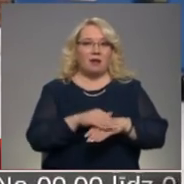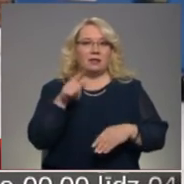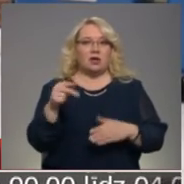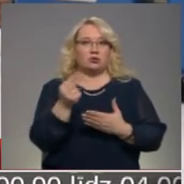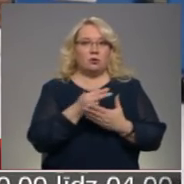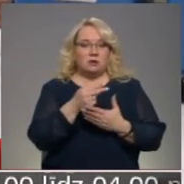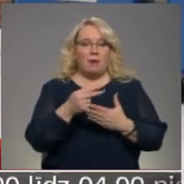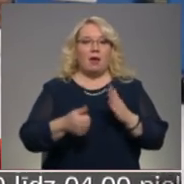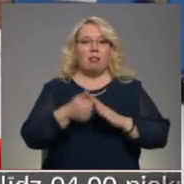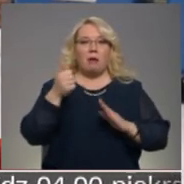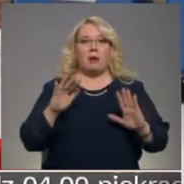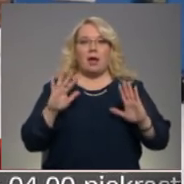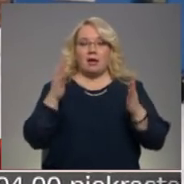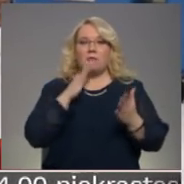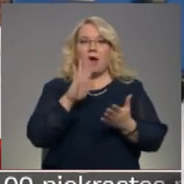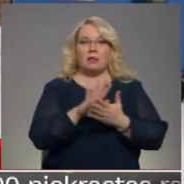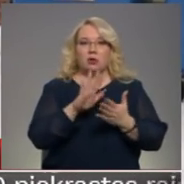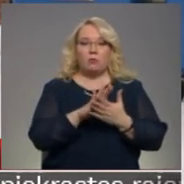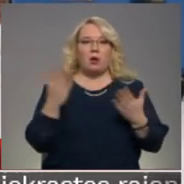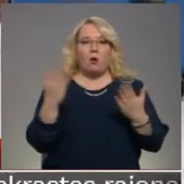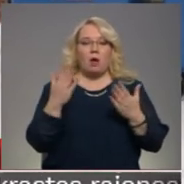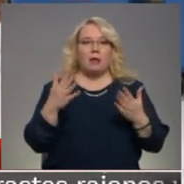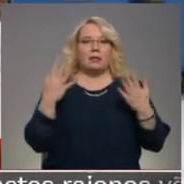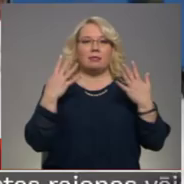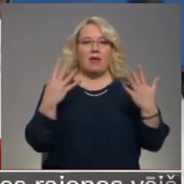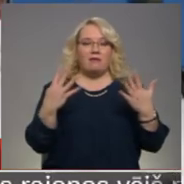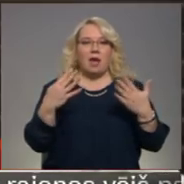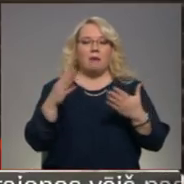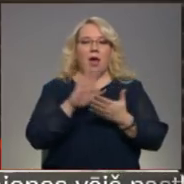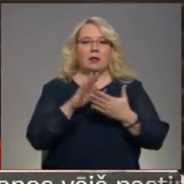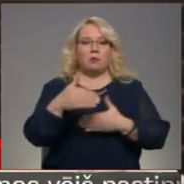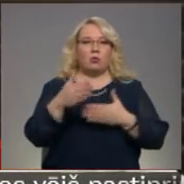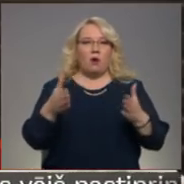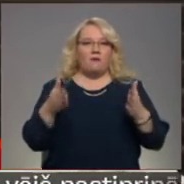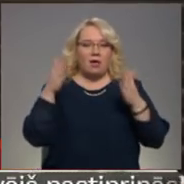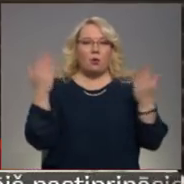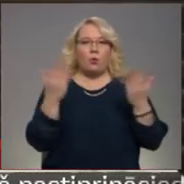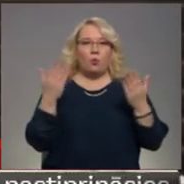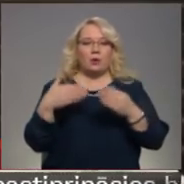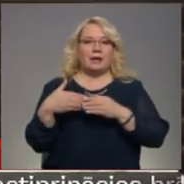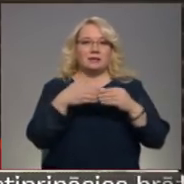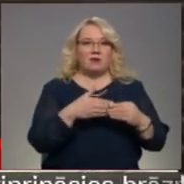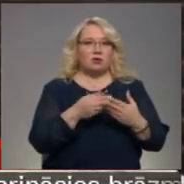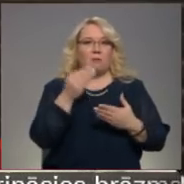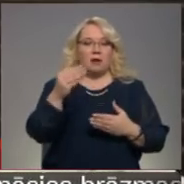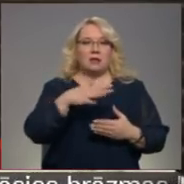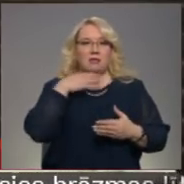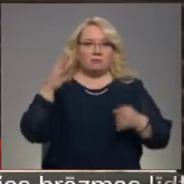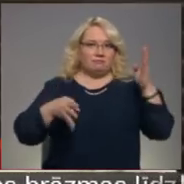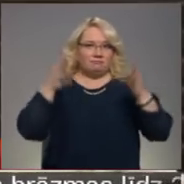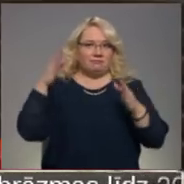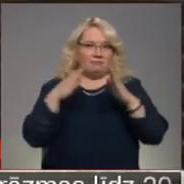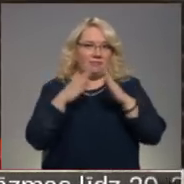ka labākajā gadījumā atkritumi nonāk kādā no 9 atkritumu konteineru novietnēm, par kuru izvešanu maksā daudz dzīvokļu